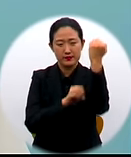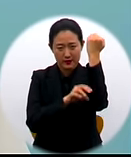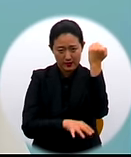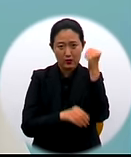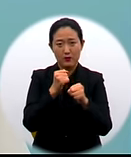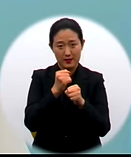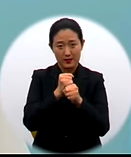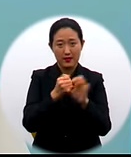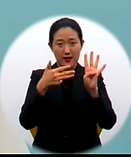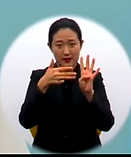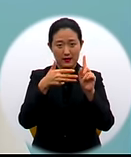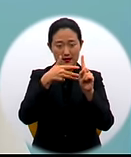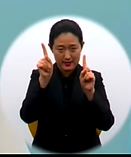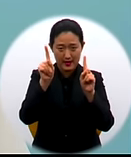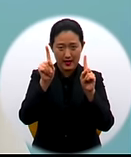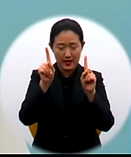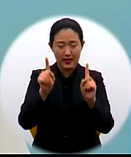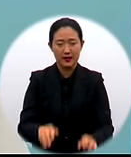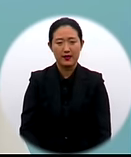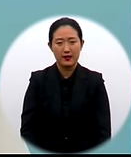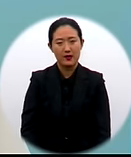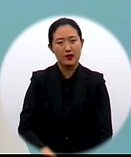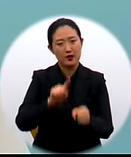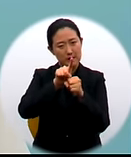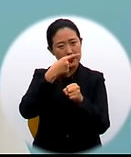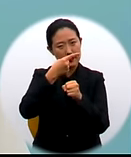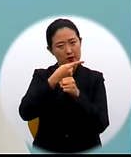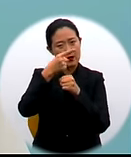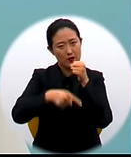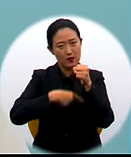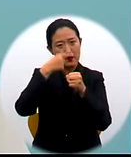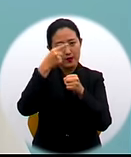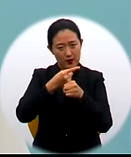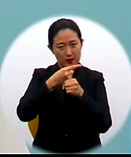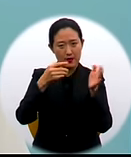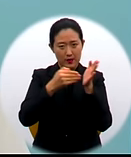근간을 마련하게 된 게 1차 산업혁명이죠. 대략 한 100년 후 2차 산업혁명이